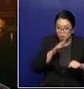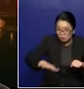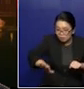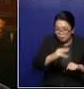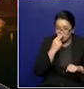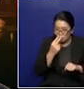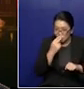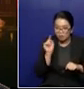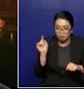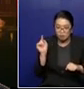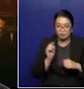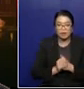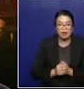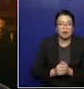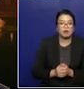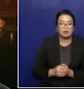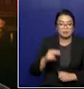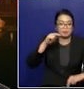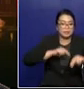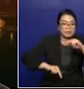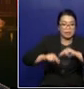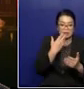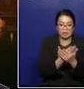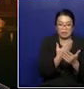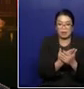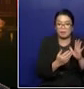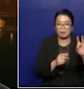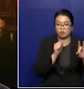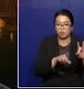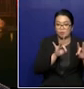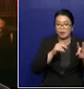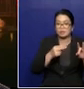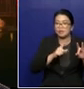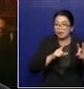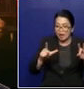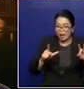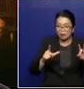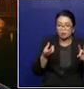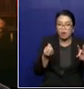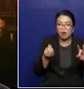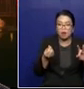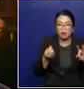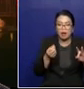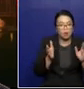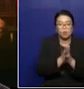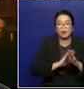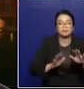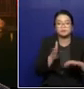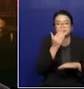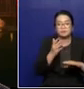ๆนะท่านใช้เวลาพิจารณาโยกงบเนี่ย 8.8 หมื่นล้านพูดง่ายนะถ้าหลุมหลวมปัดเศษ 100,000 ล้